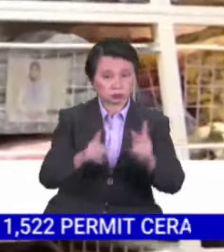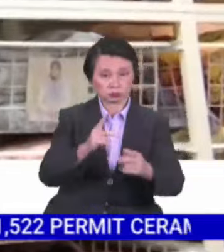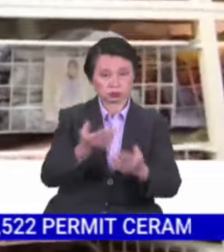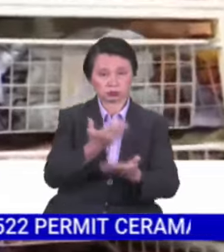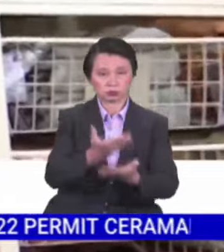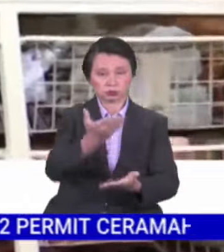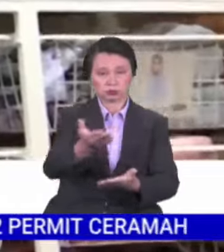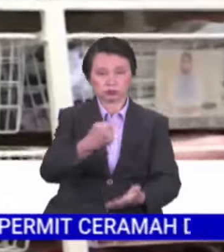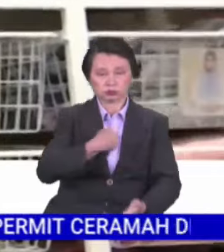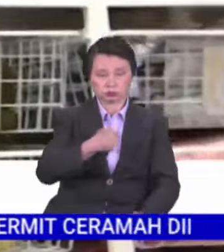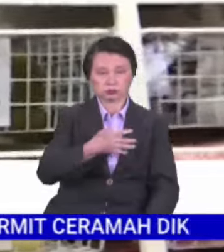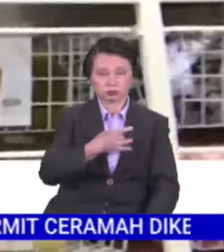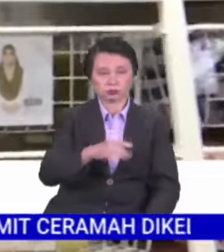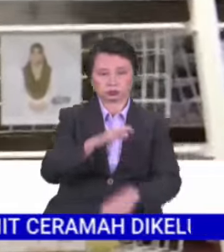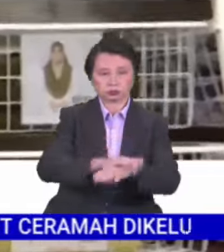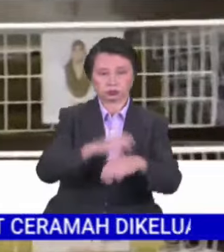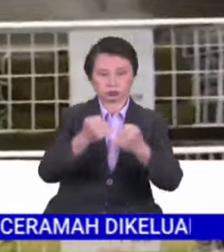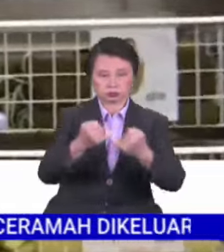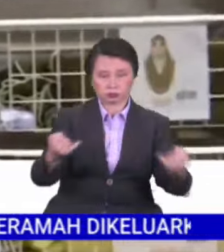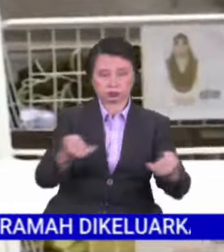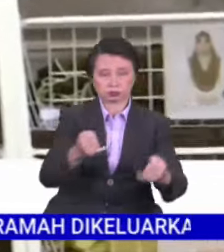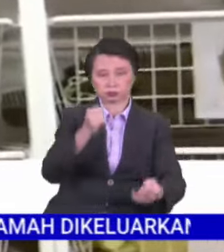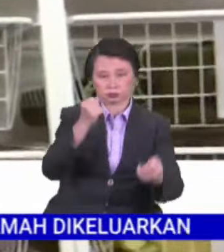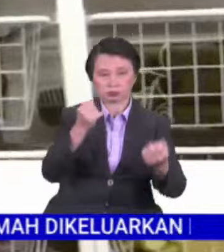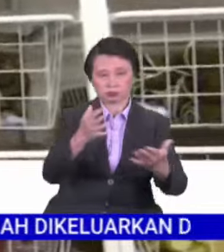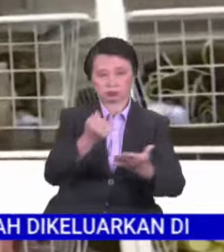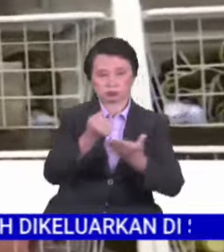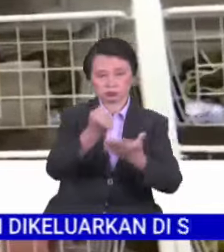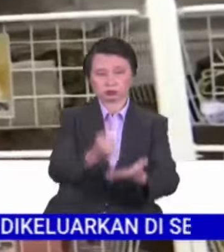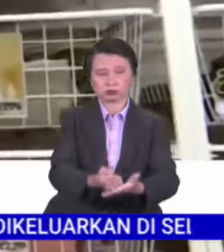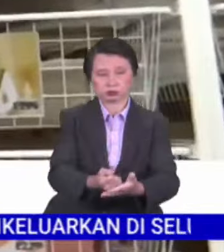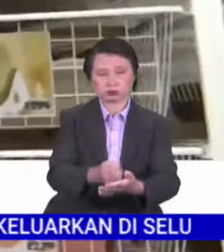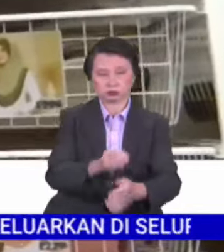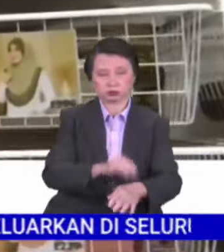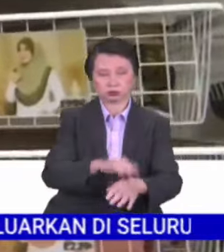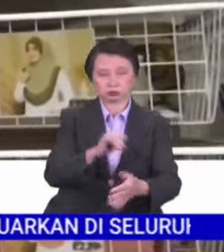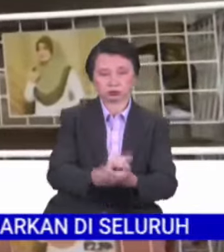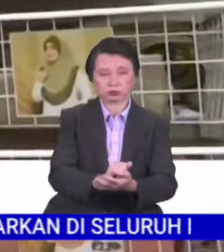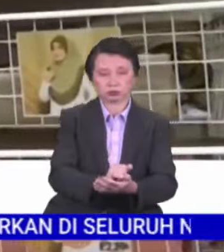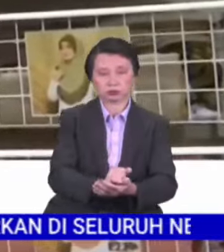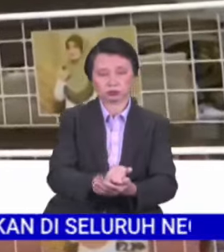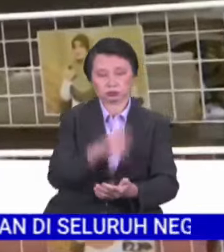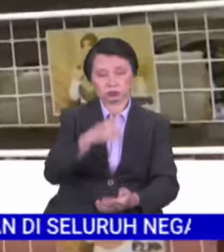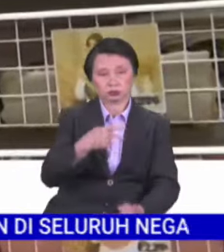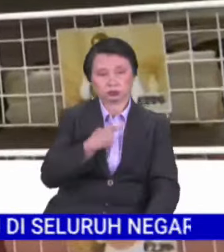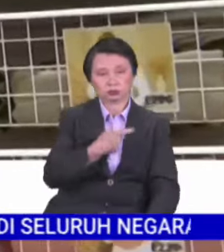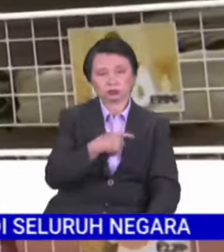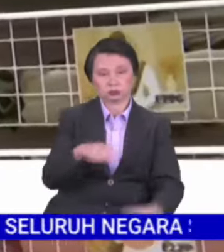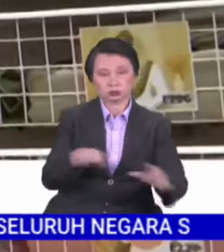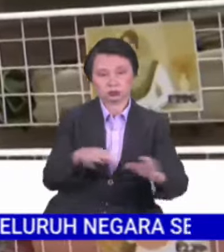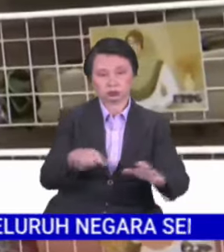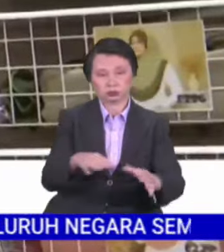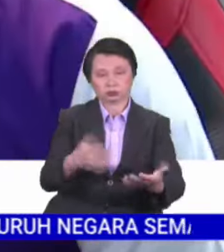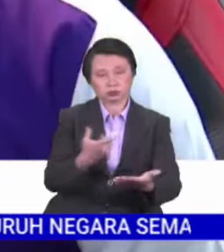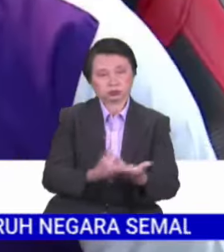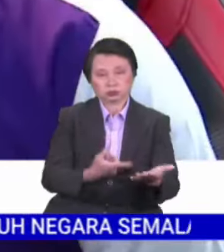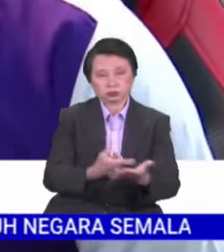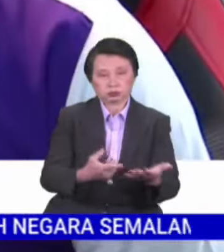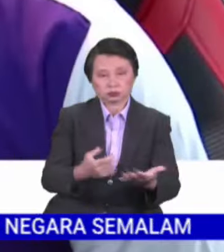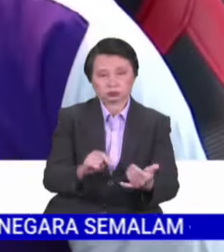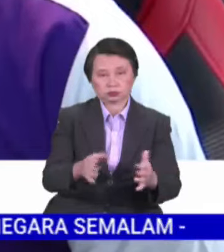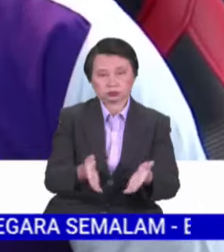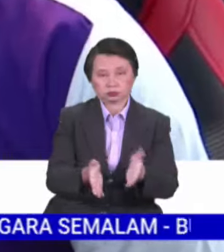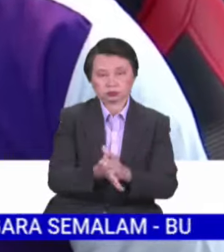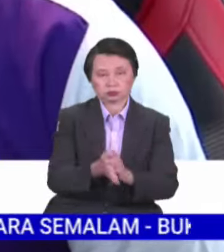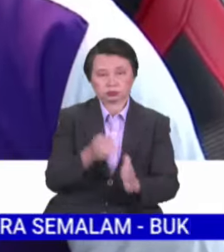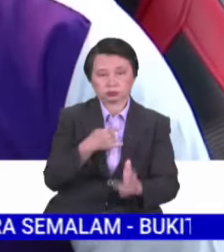orang macam scroll-scroll shopping online. GKP tu sebenarnya banyak membantu juga lah masa tu ni. Gapa ni untuk kita buat beli stok apa semua. Moral tu saya rasa